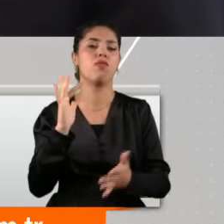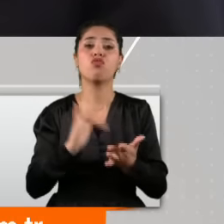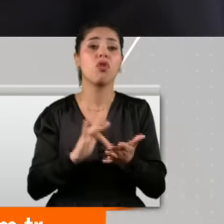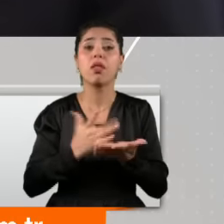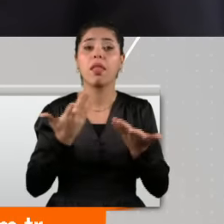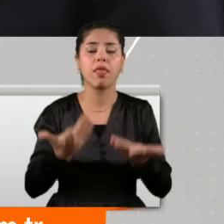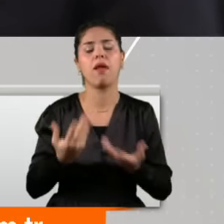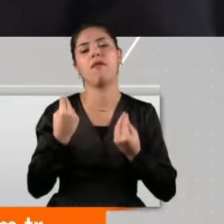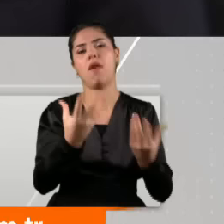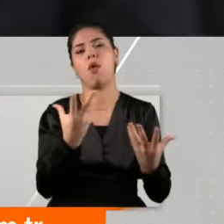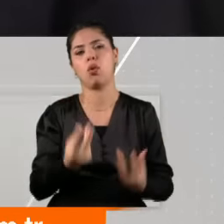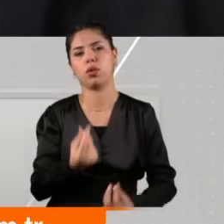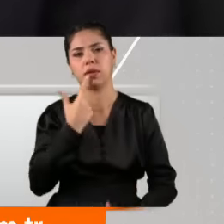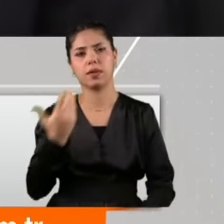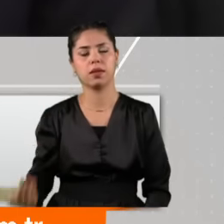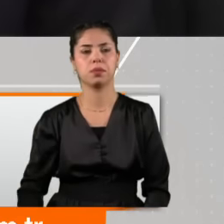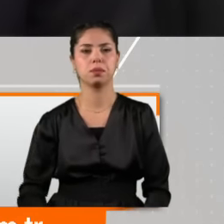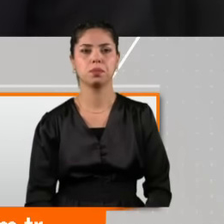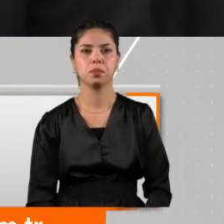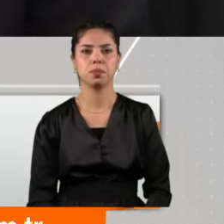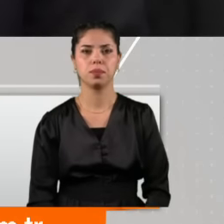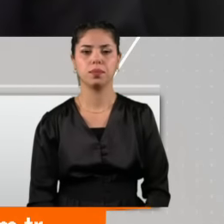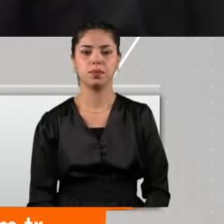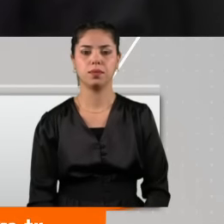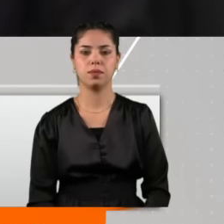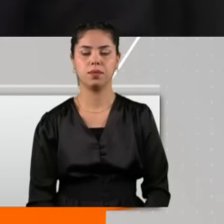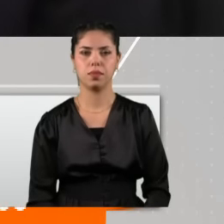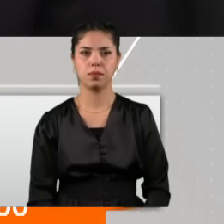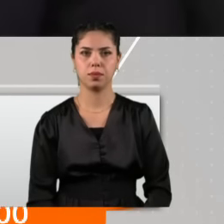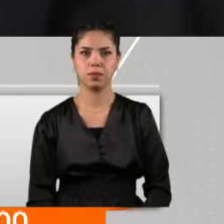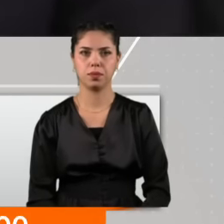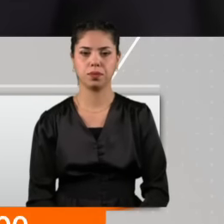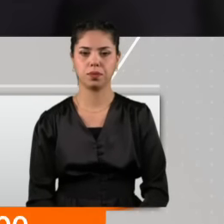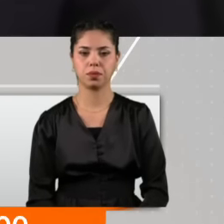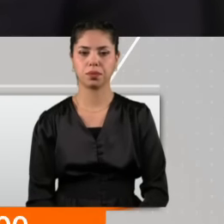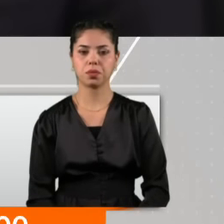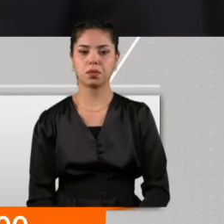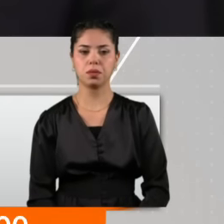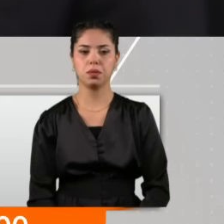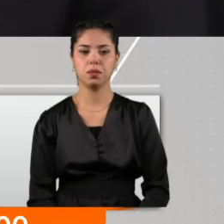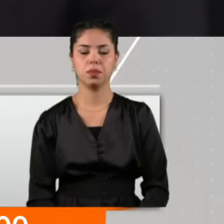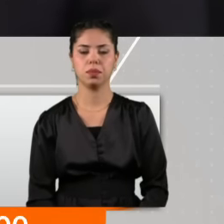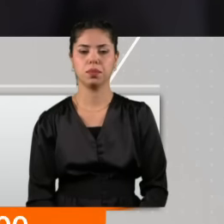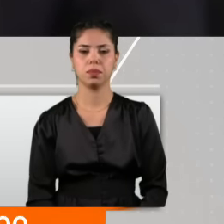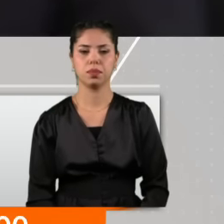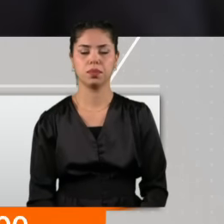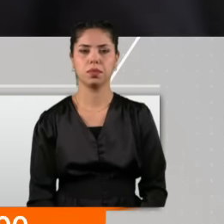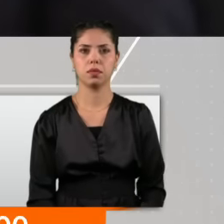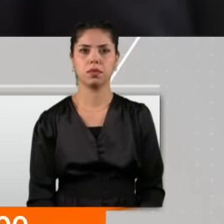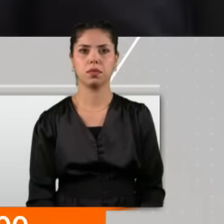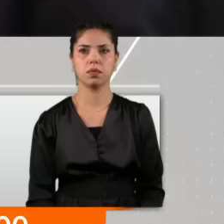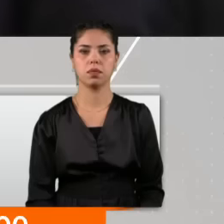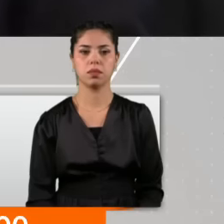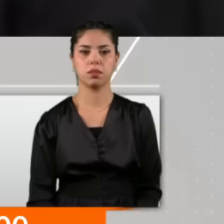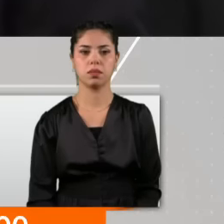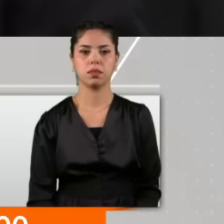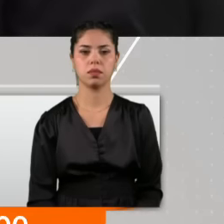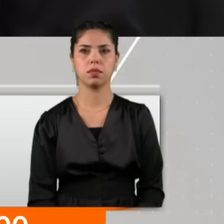bir suç, kanunu ihlal eden bir davranış içerisindeyse kim olduğuna bakılmaksızın işlediği suçla ilgili olarak yargı